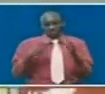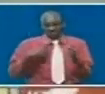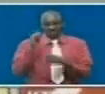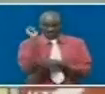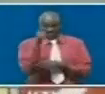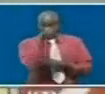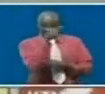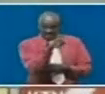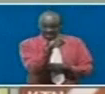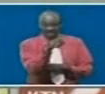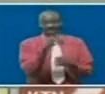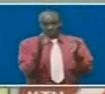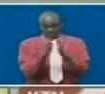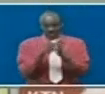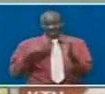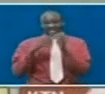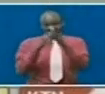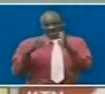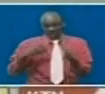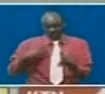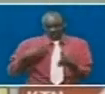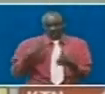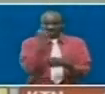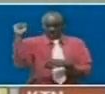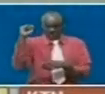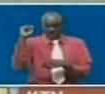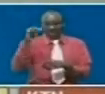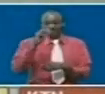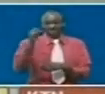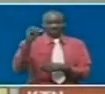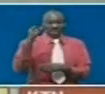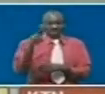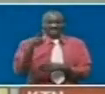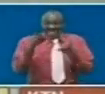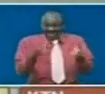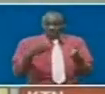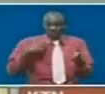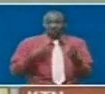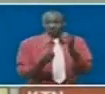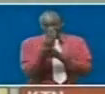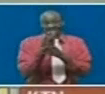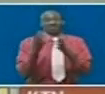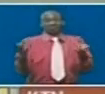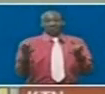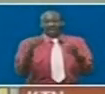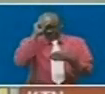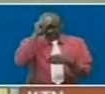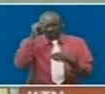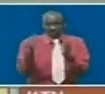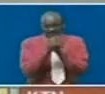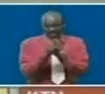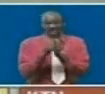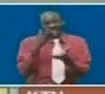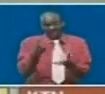wa taifa hilo Salva Kiir na kiongozi wa waasi Riek Machar. Juhudi za kubuni serikali ya mseto hazijafaulu